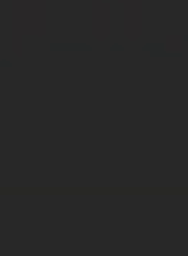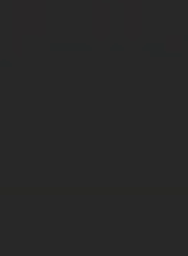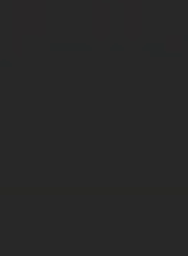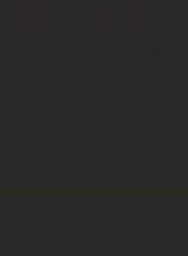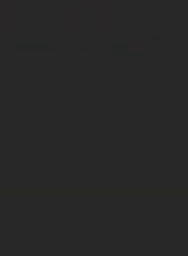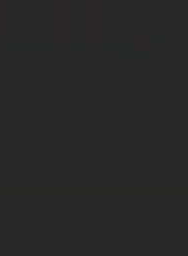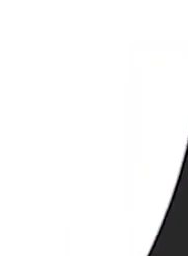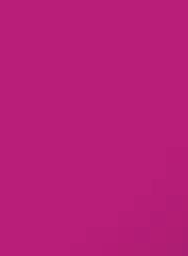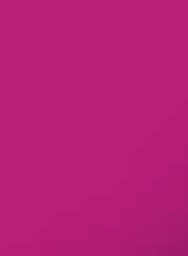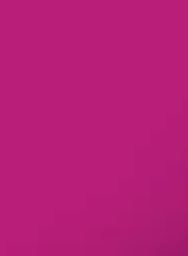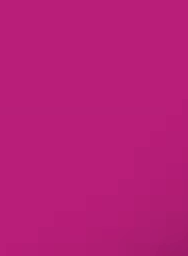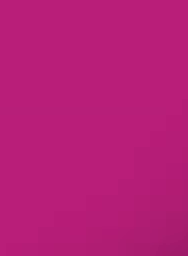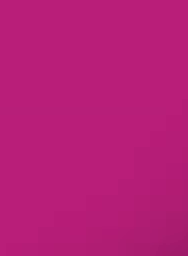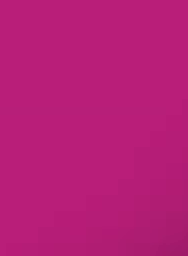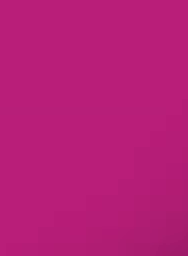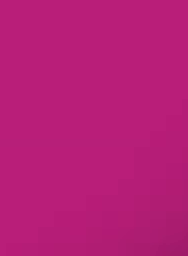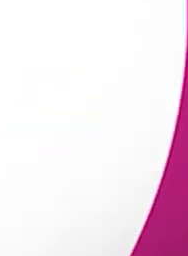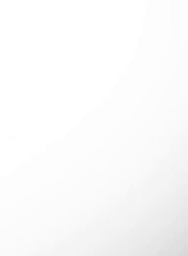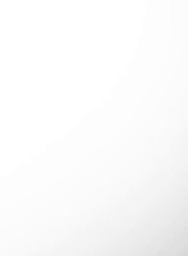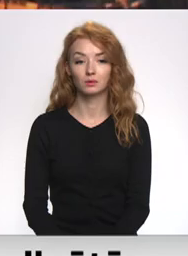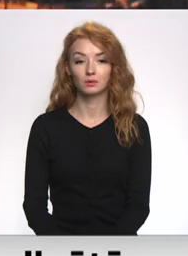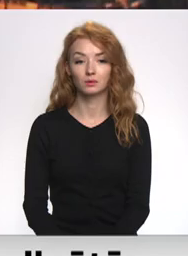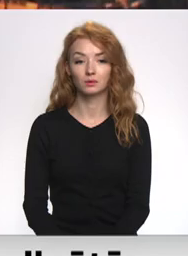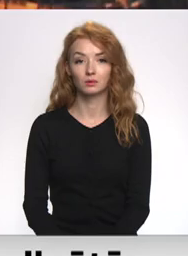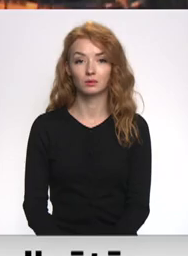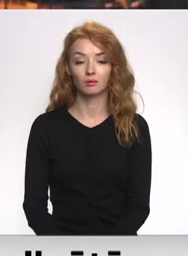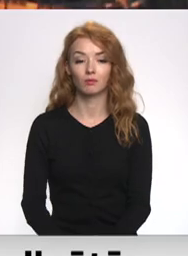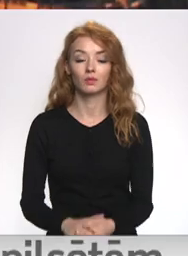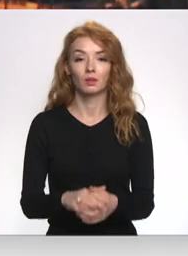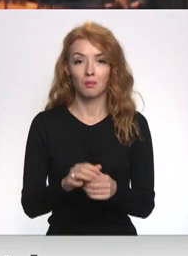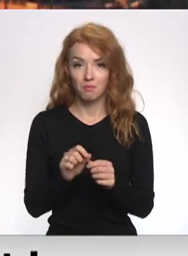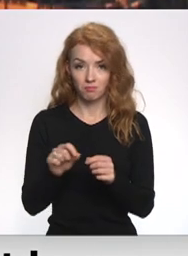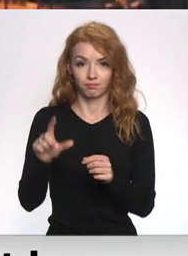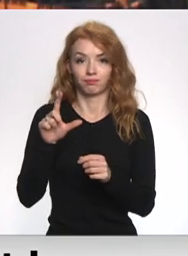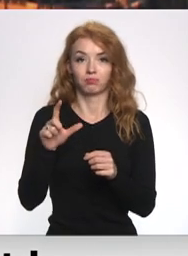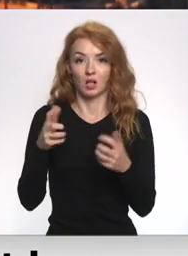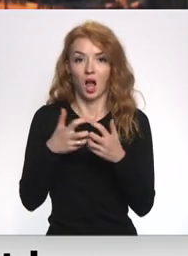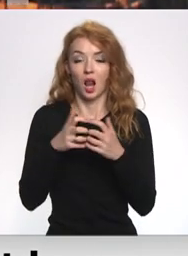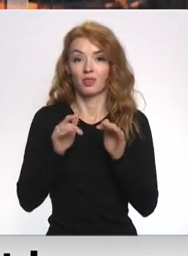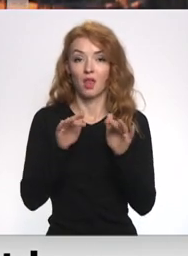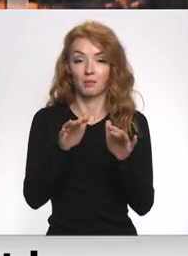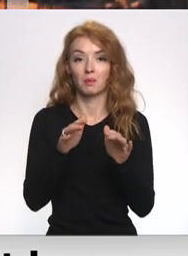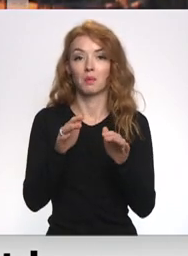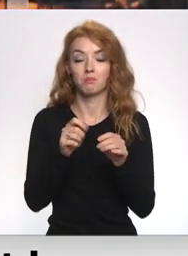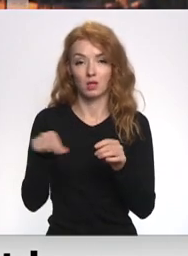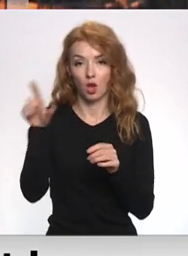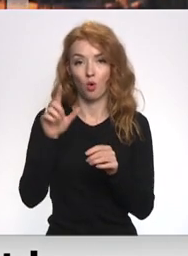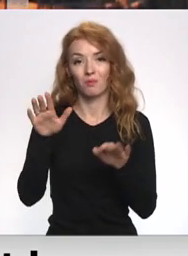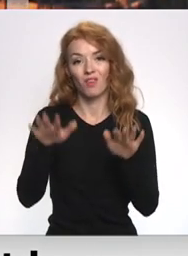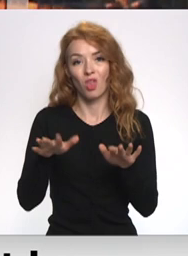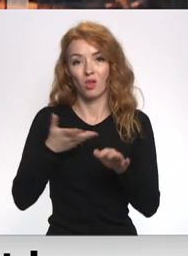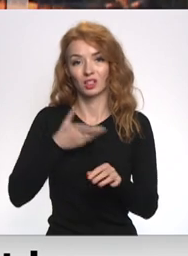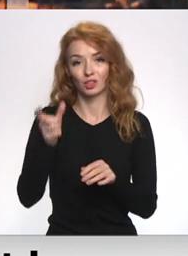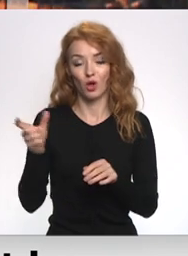Re! Viss ēters ir te! Sāsinoties kara darbībai Ukrainā, pieauga mierīgo iedzīvotāju ciešanas,